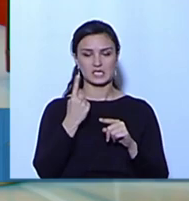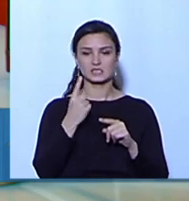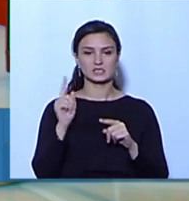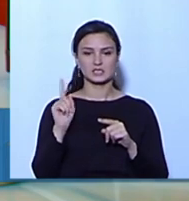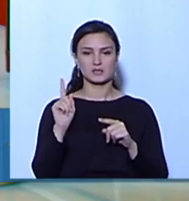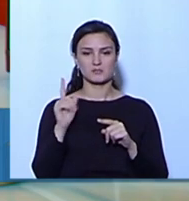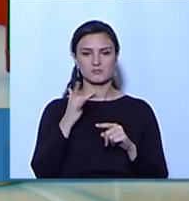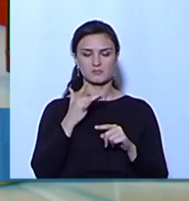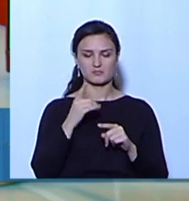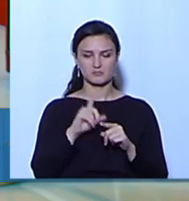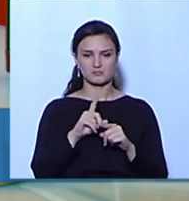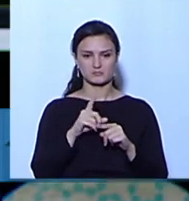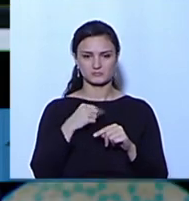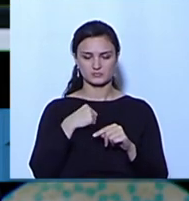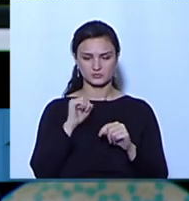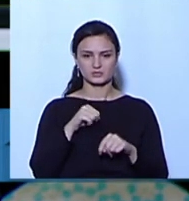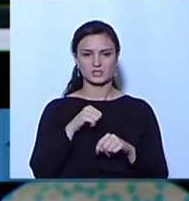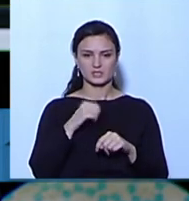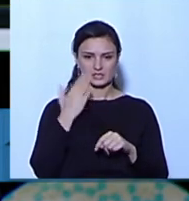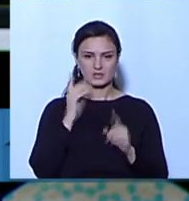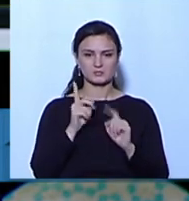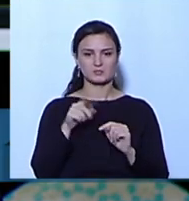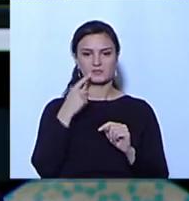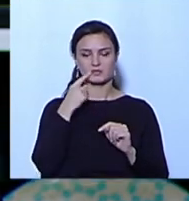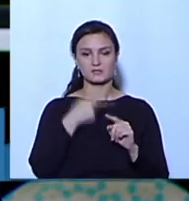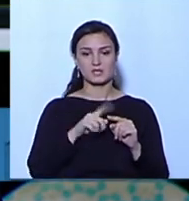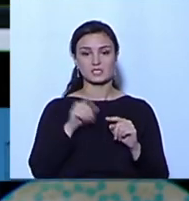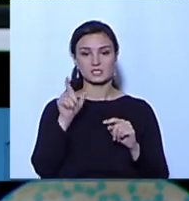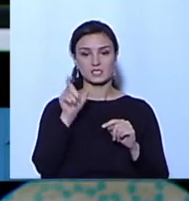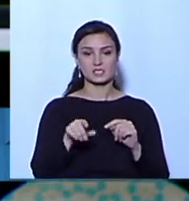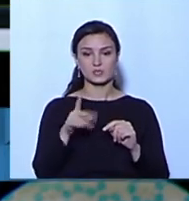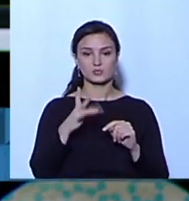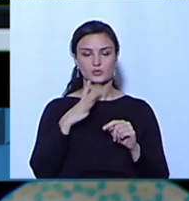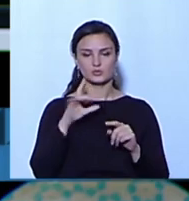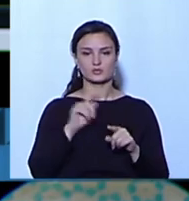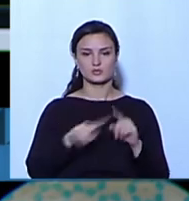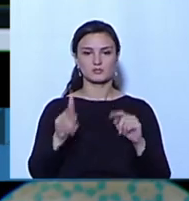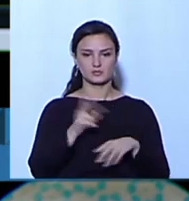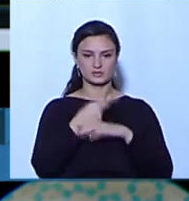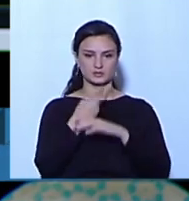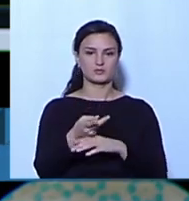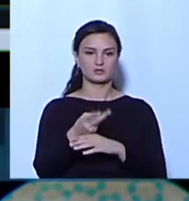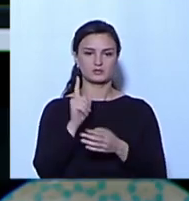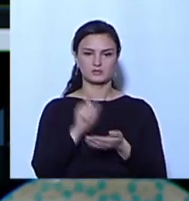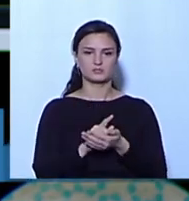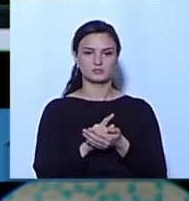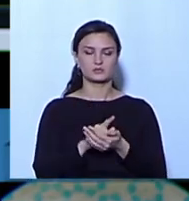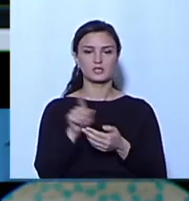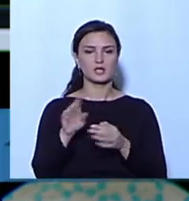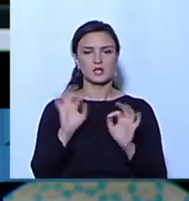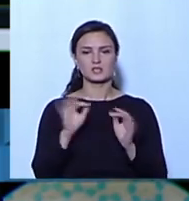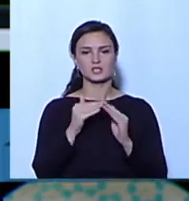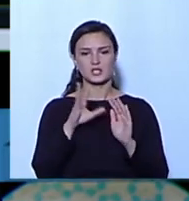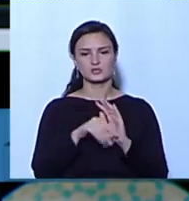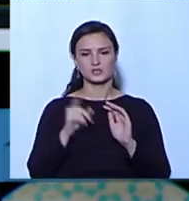რამე კატეგორიულად შემინა თქო, რომ ასეთი პაციენტი დაუყოვნებლი უნდა იყოს გადაყვანილი სტაციონარში. არავით არის